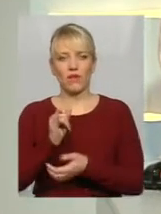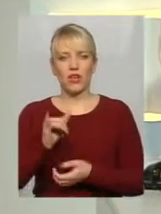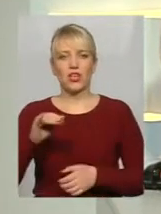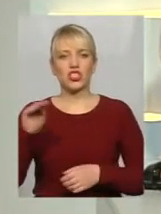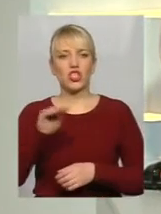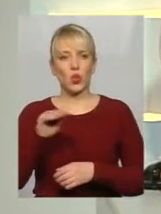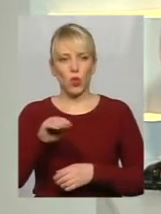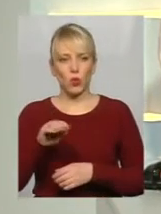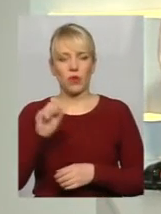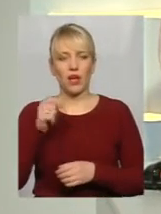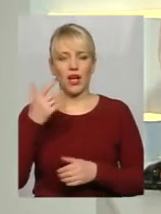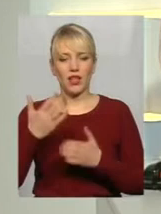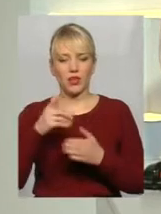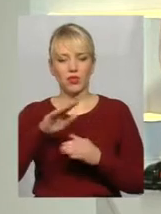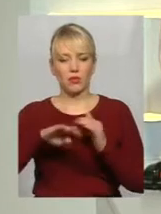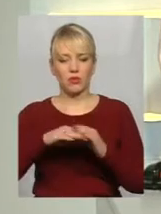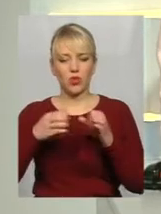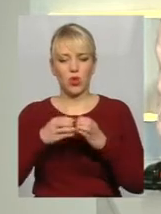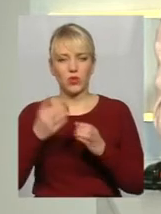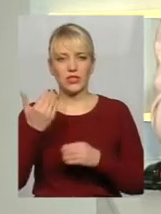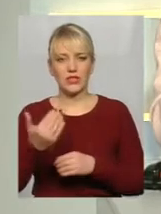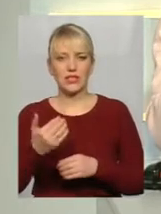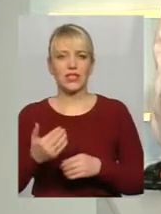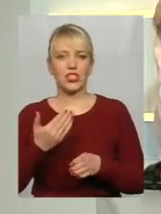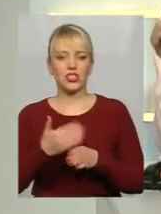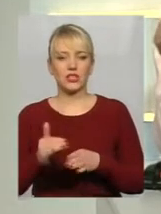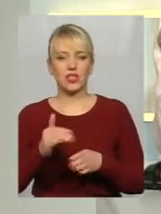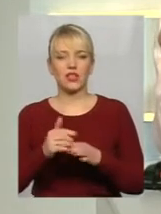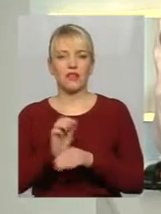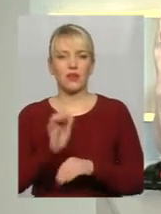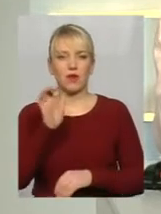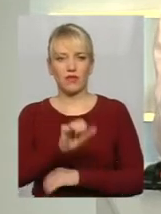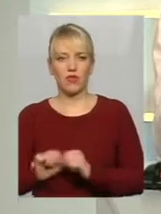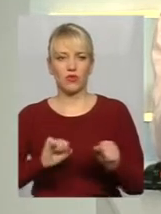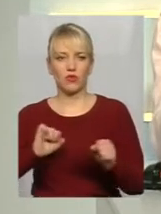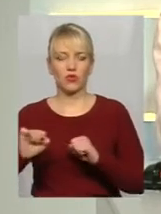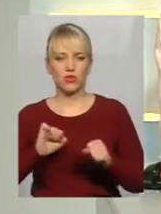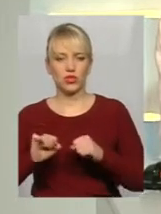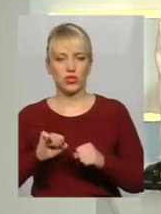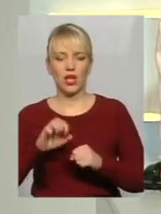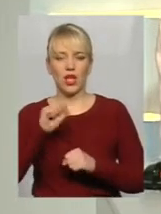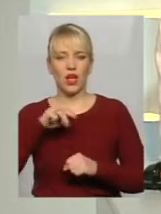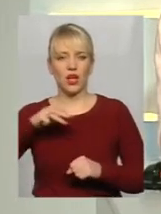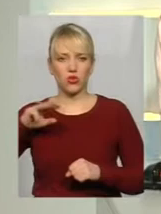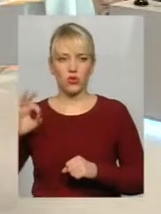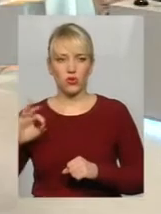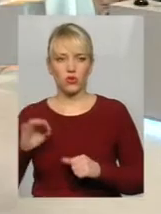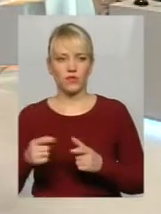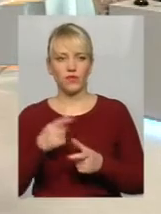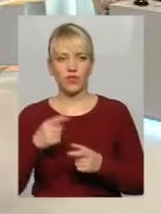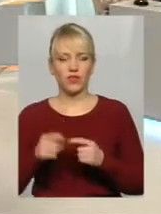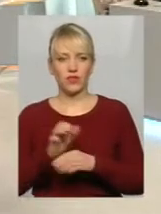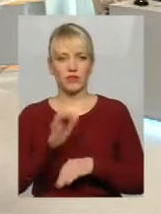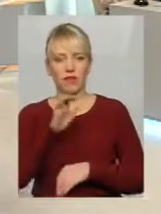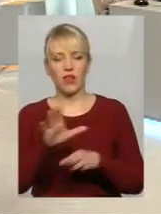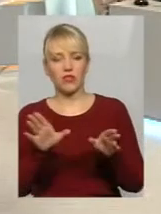там... Певний підрозділ цієї частини, його направляють у відрядження в зону служби, в зону АТО, чи